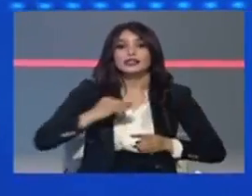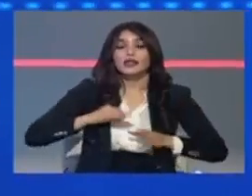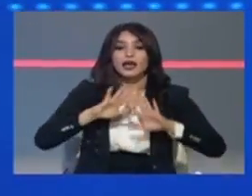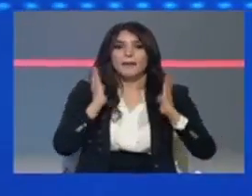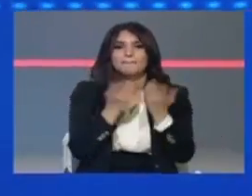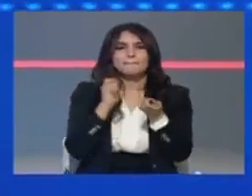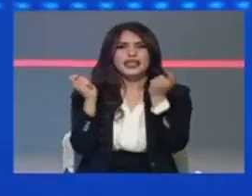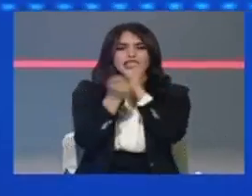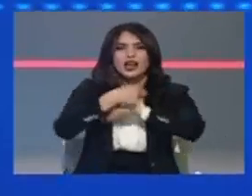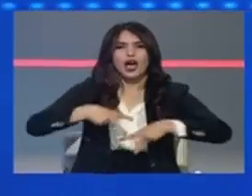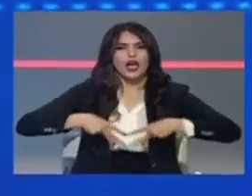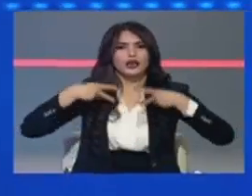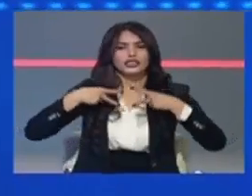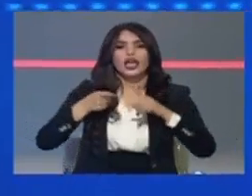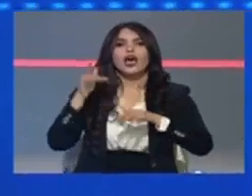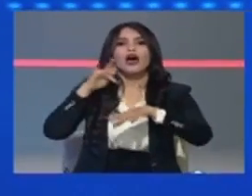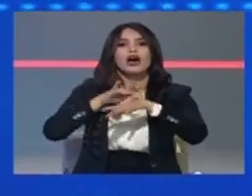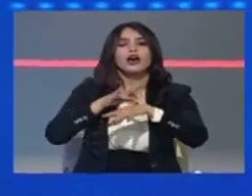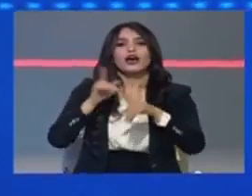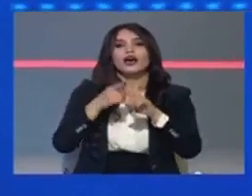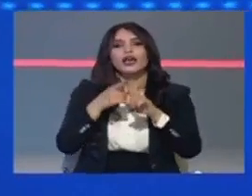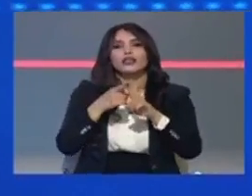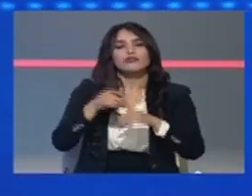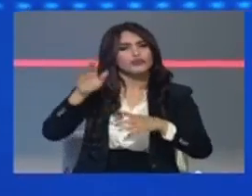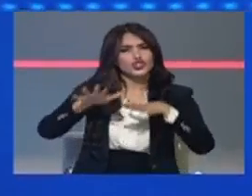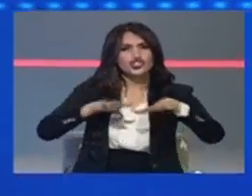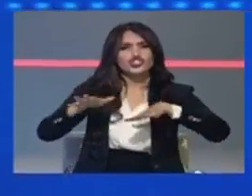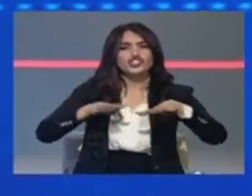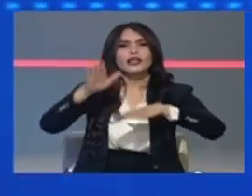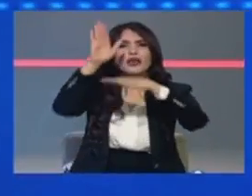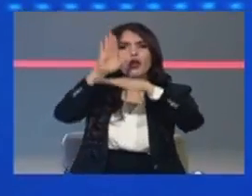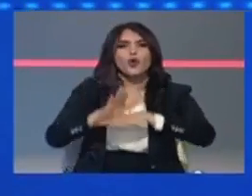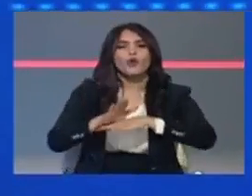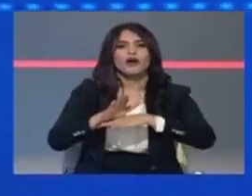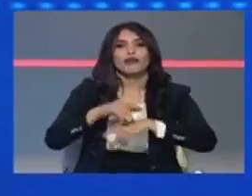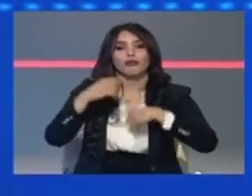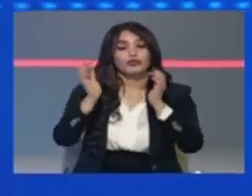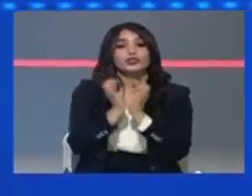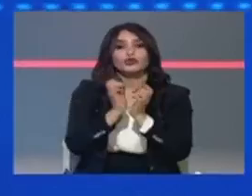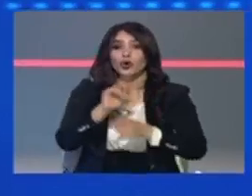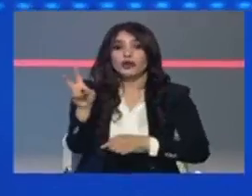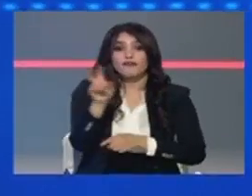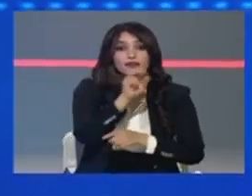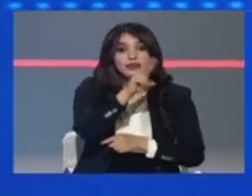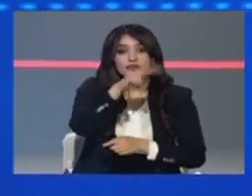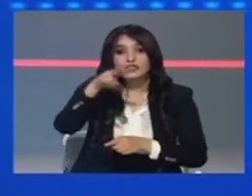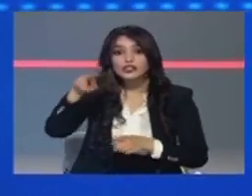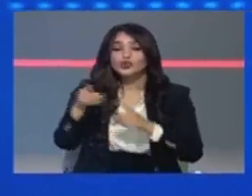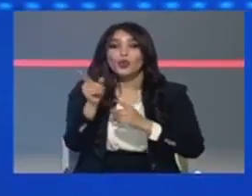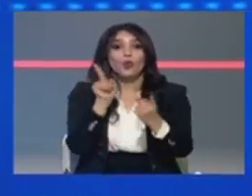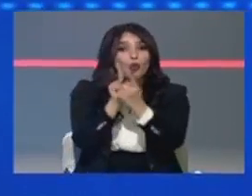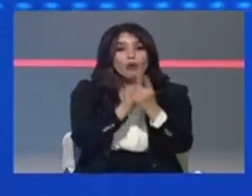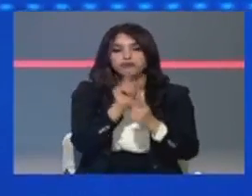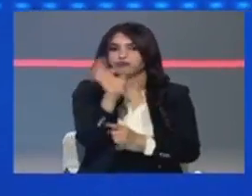نمط الحياة كما أثرت إجراءات الوقاية في مسارات الزمن الاجتماعي، فلا زيارات ولا لقاءات ولا